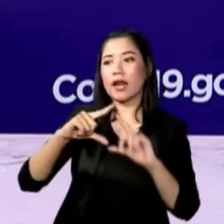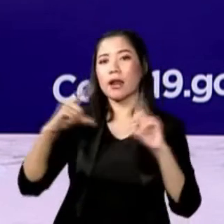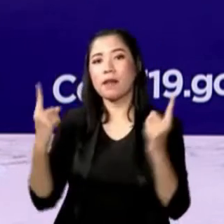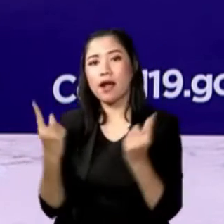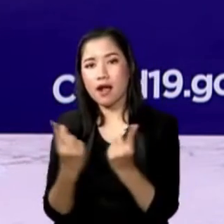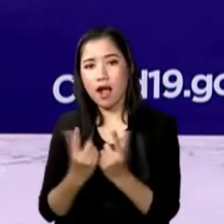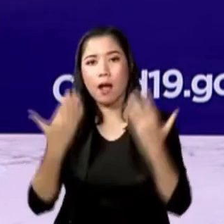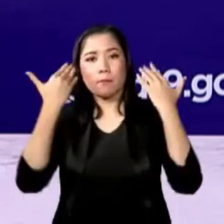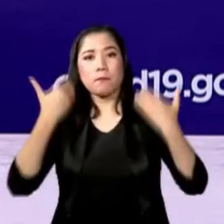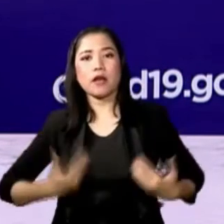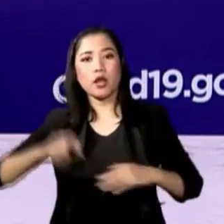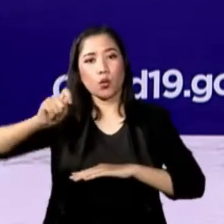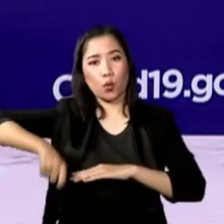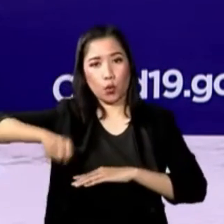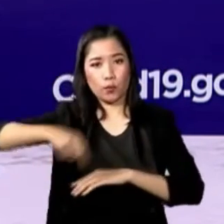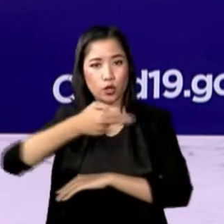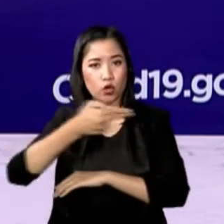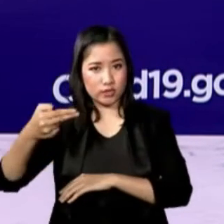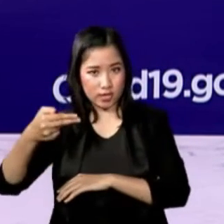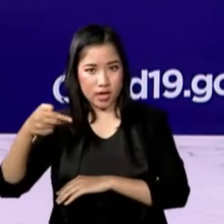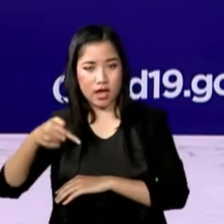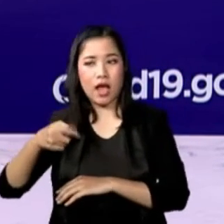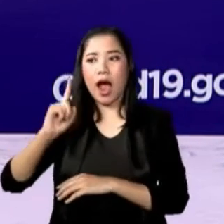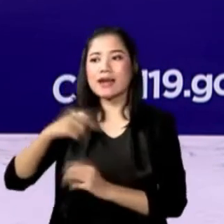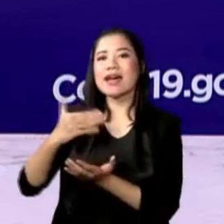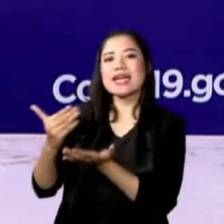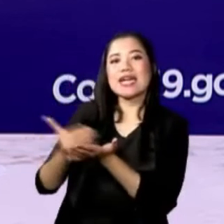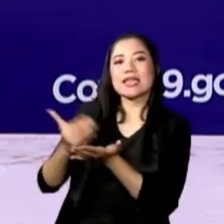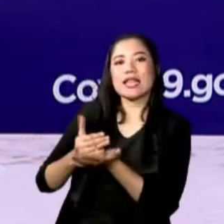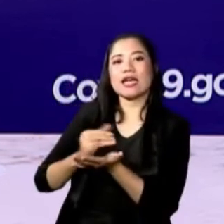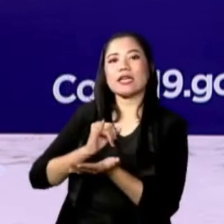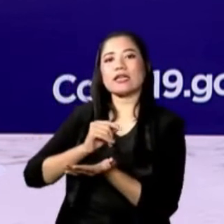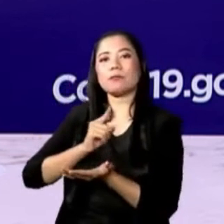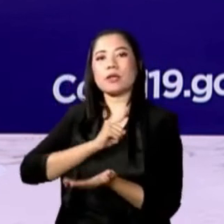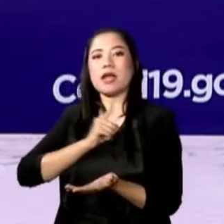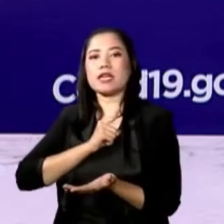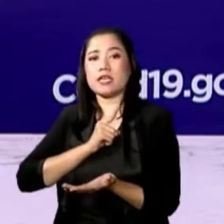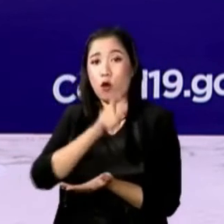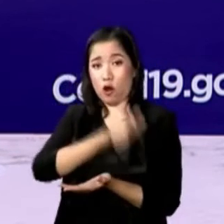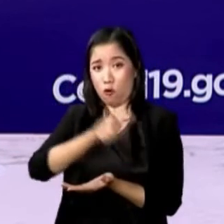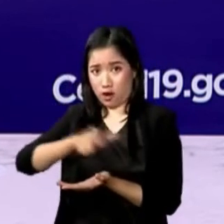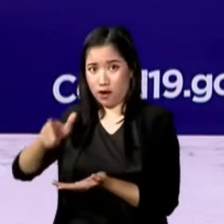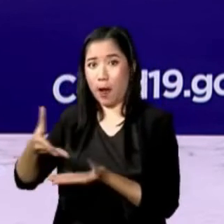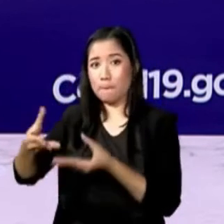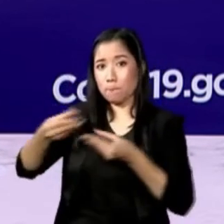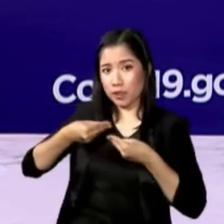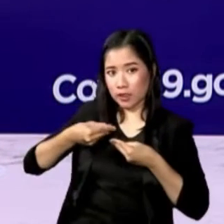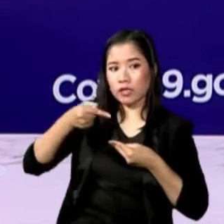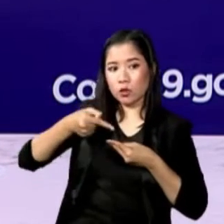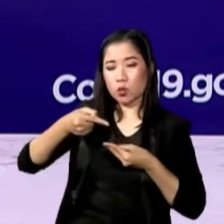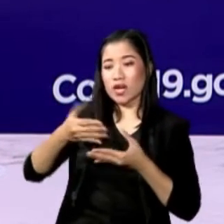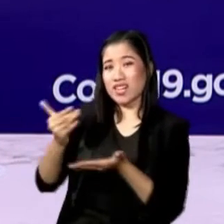dan badan hukum Indonesia yang memperoleh data pribadi penduduk atau data kependudukan